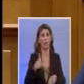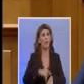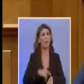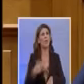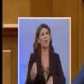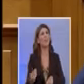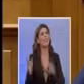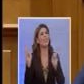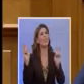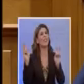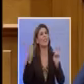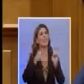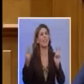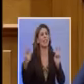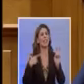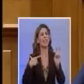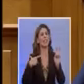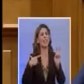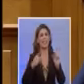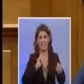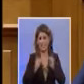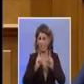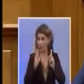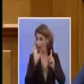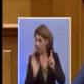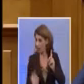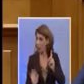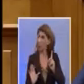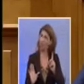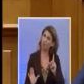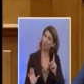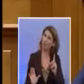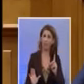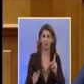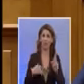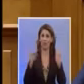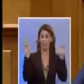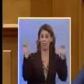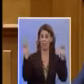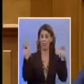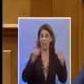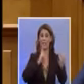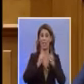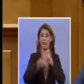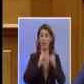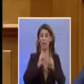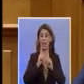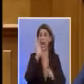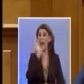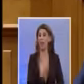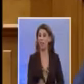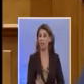το ωραίο σας σύνθημα, συμφωνία αλήθειας. Μάλιστα. Ήρθε λοιπόν η ώρα να το αποδείξετε, κύριε